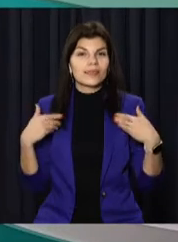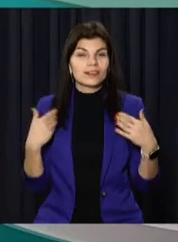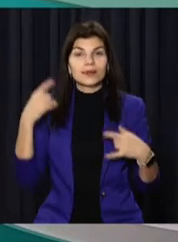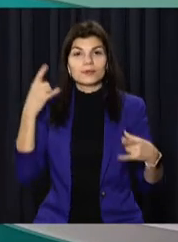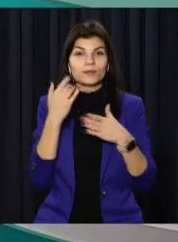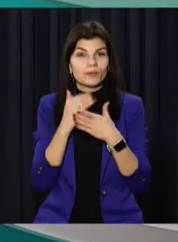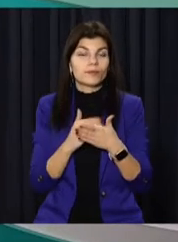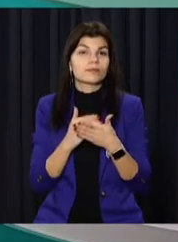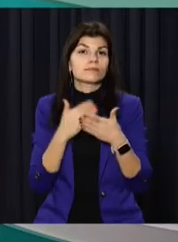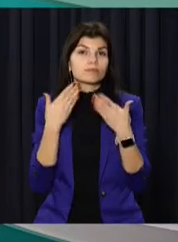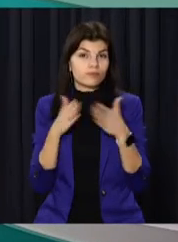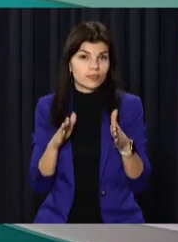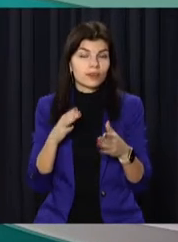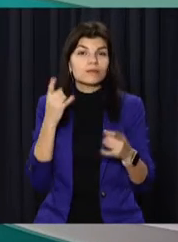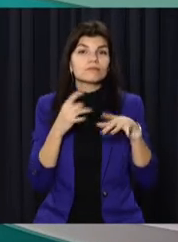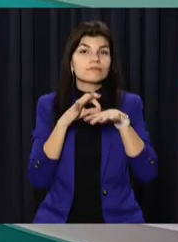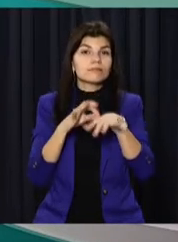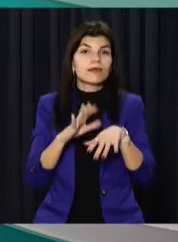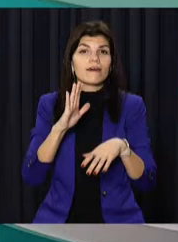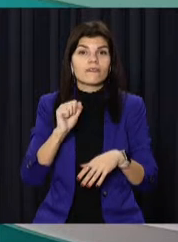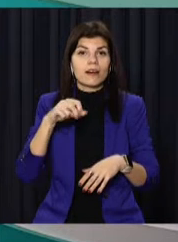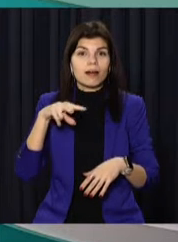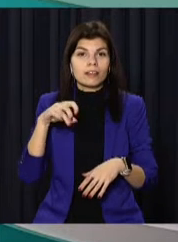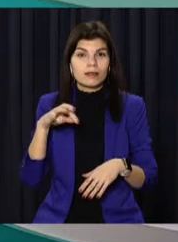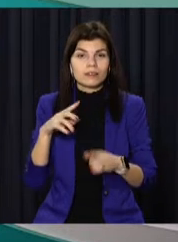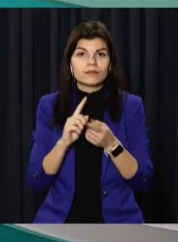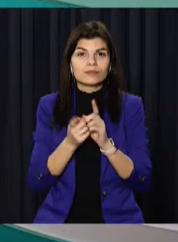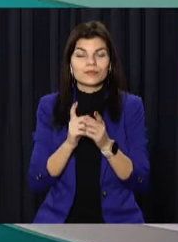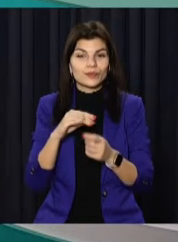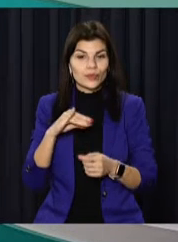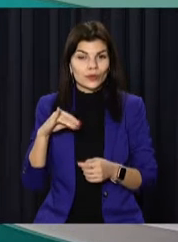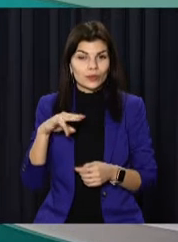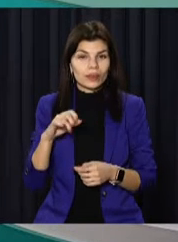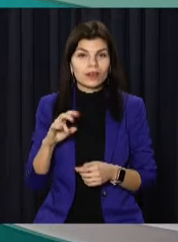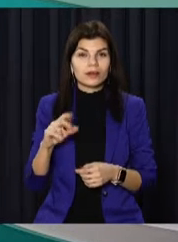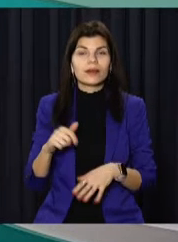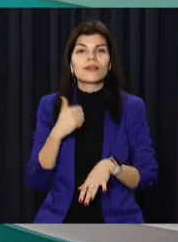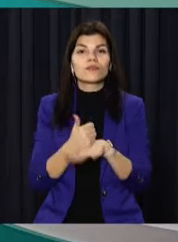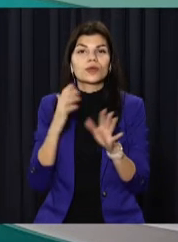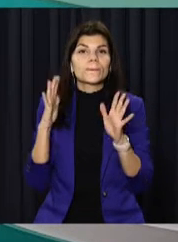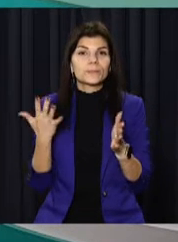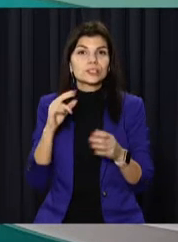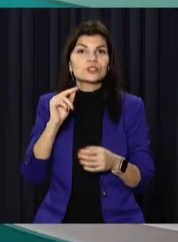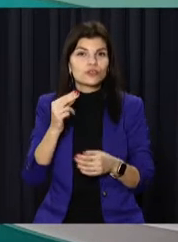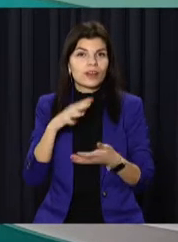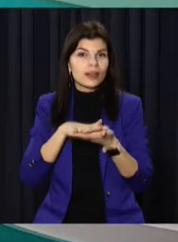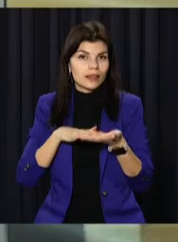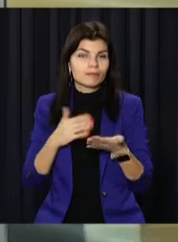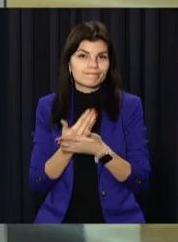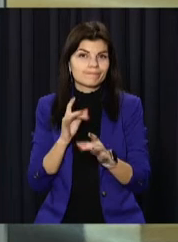Вітаю! Час новин на відкритому. Для вас працюють Валерія Майна та сурдоперекладачка Юліана Пуговкіна. І про головні події четверга